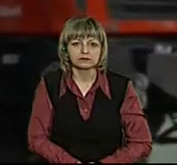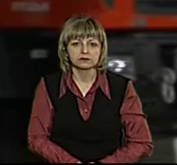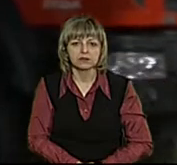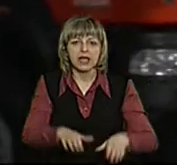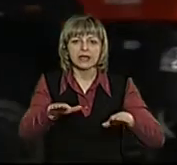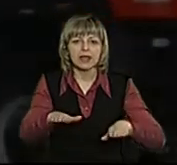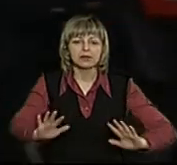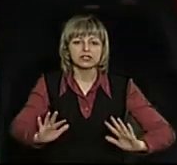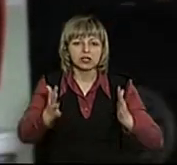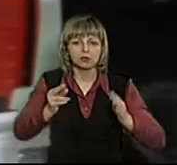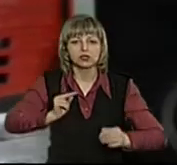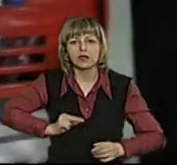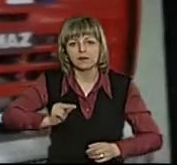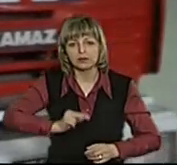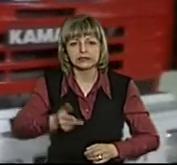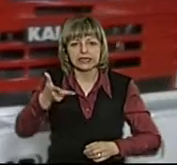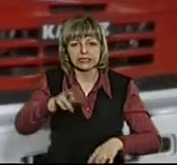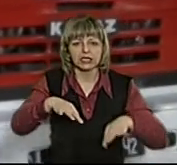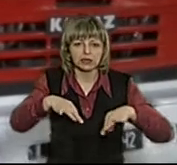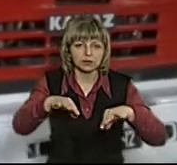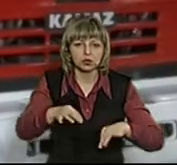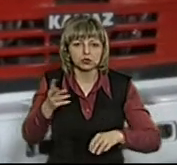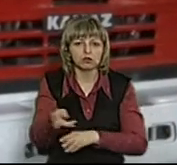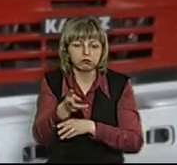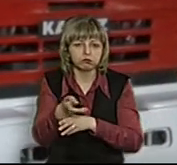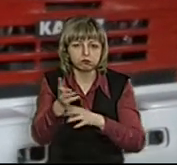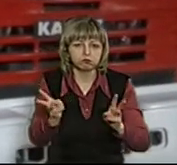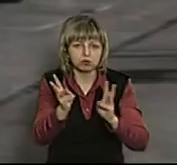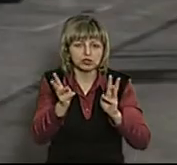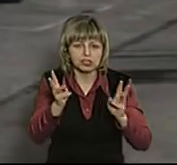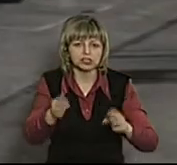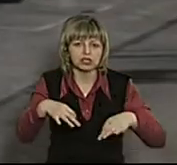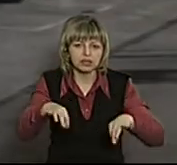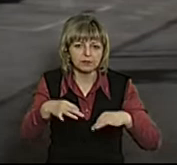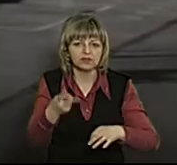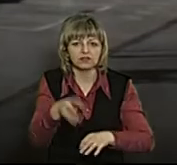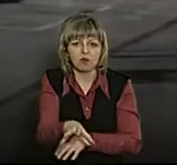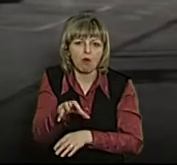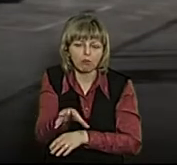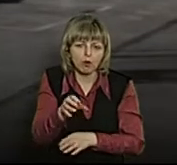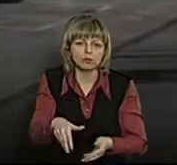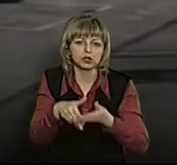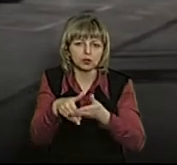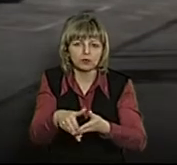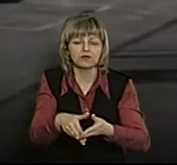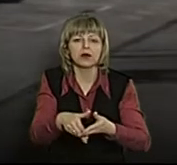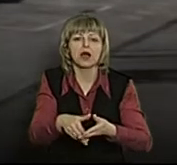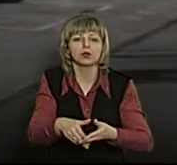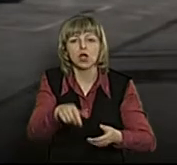На місці події працює 3 одиниці техніки, це один пожежний автомобіль та 2 мотопомпи, допомагає місцеве